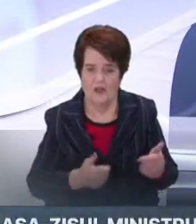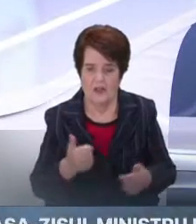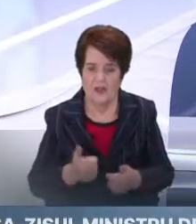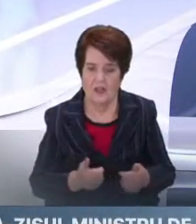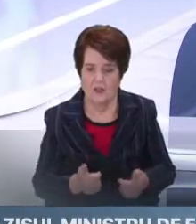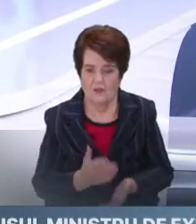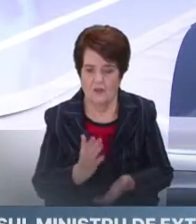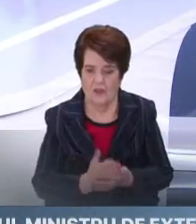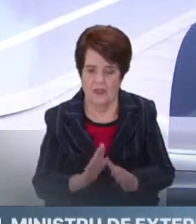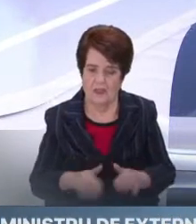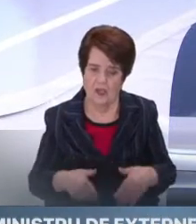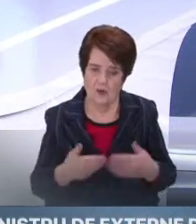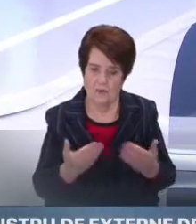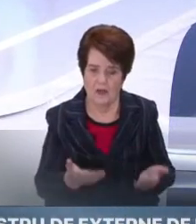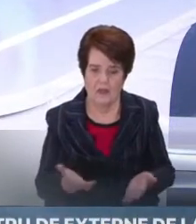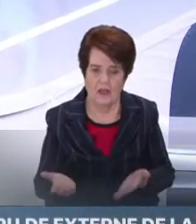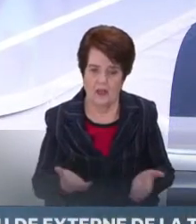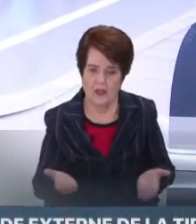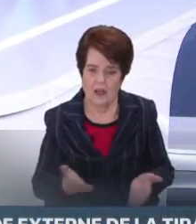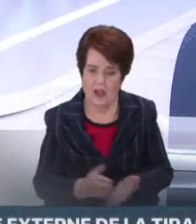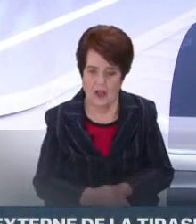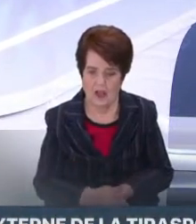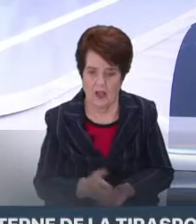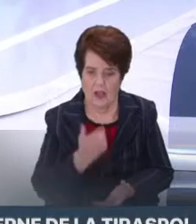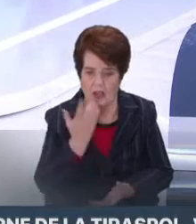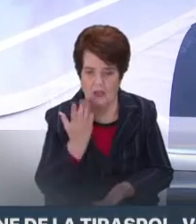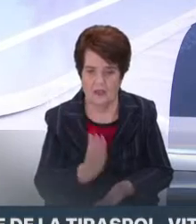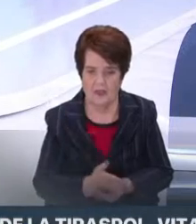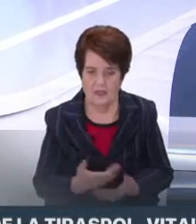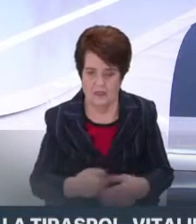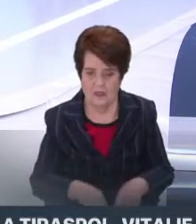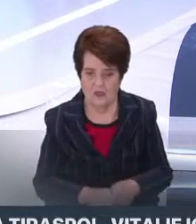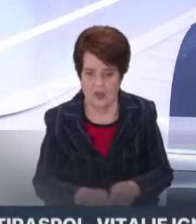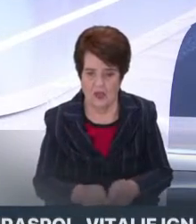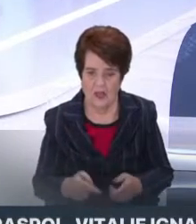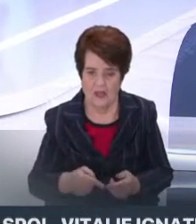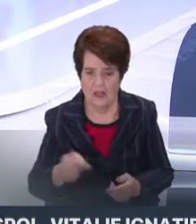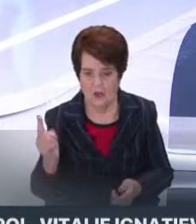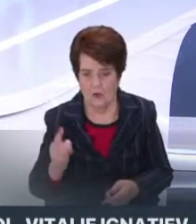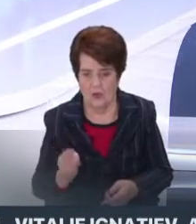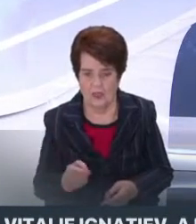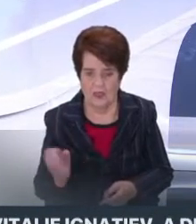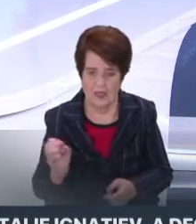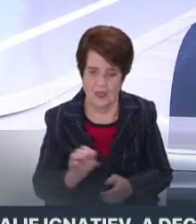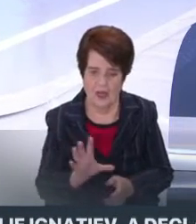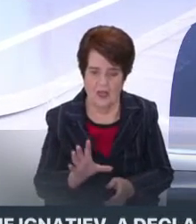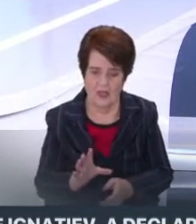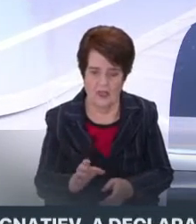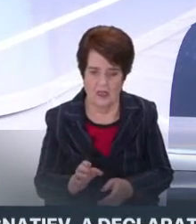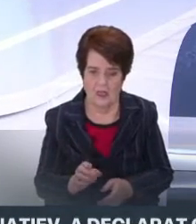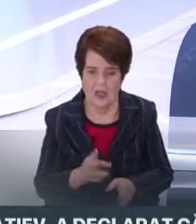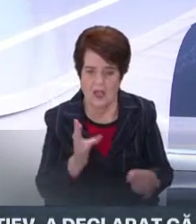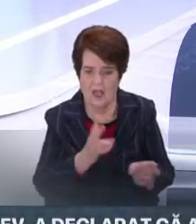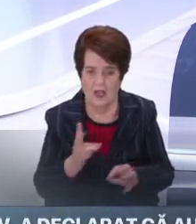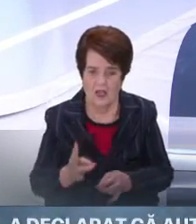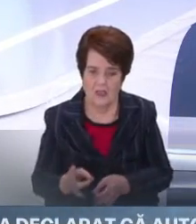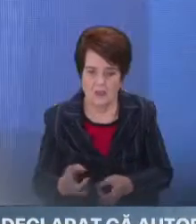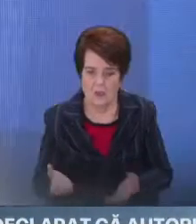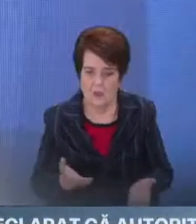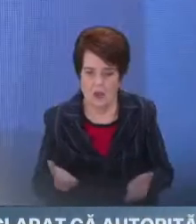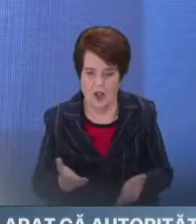și ce recomandări aveți, iată, când au loc aceste deconectări, ce riscuri există